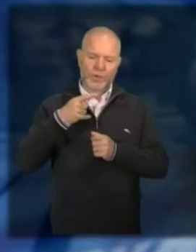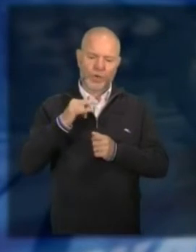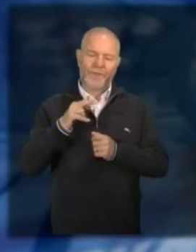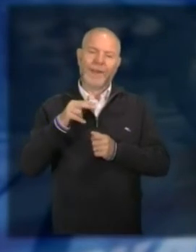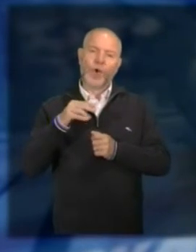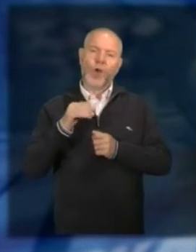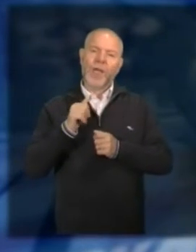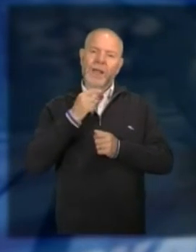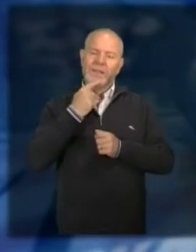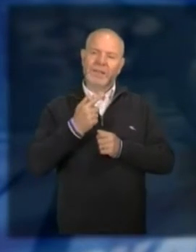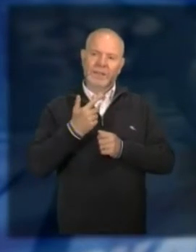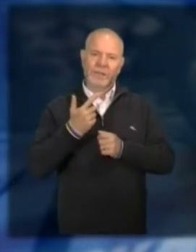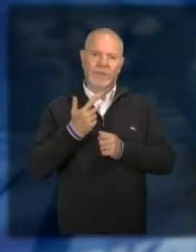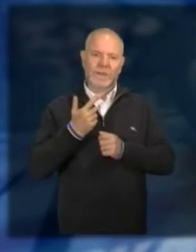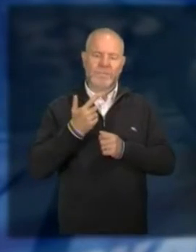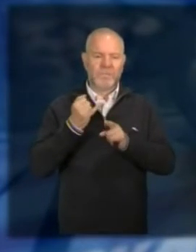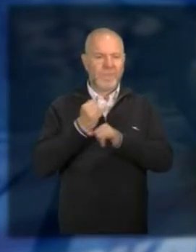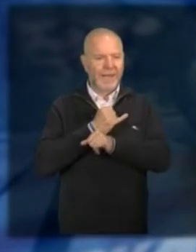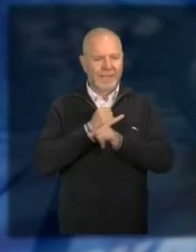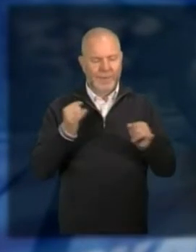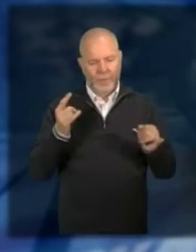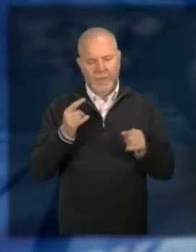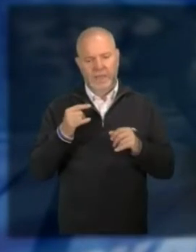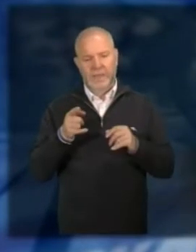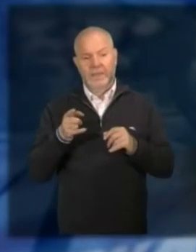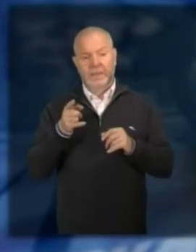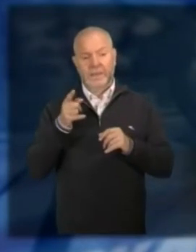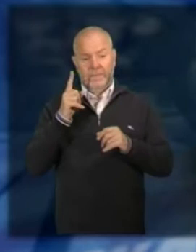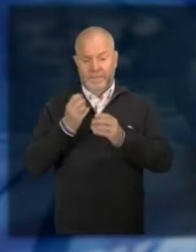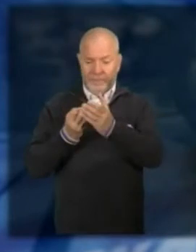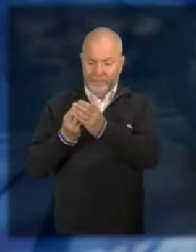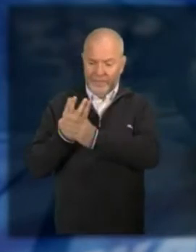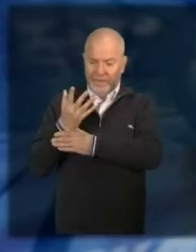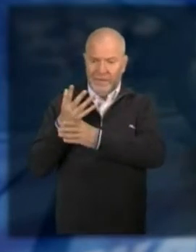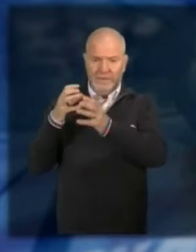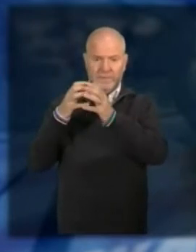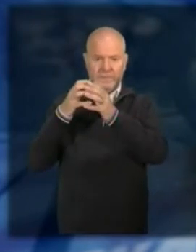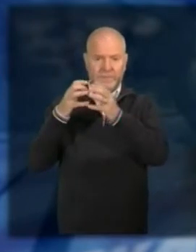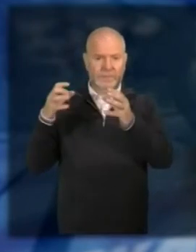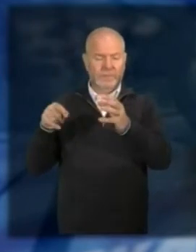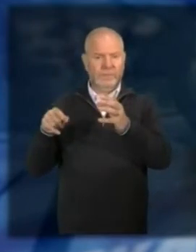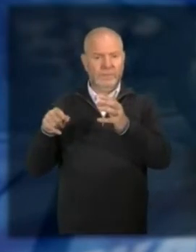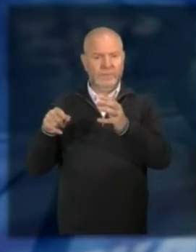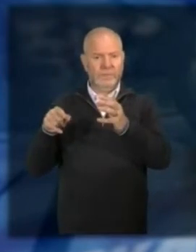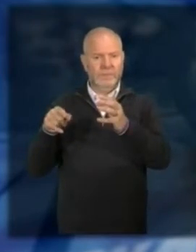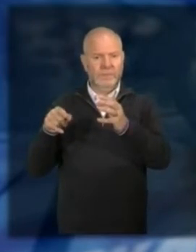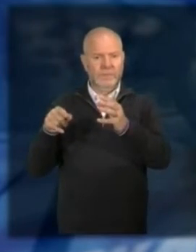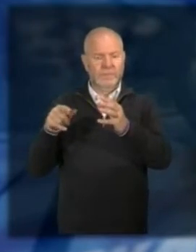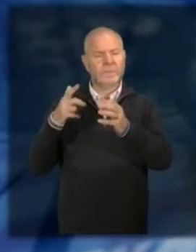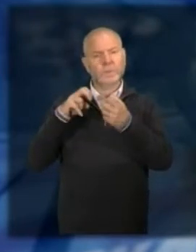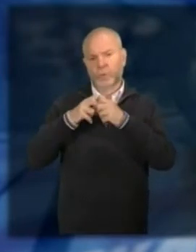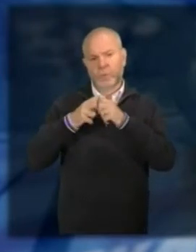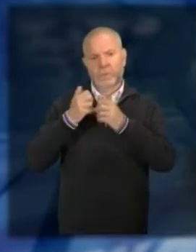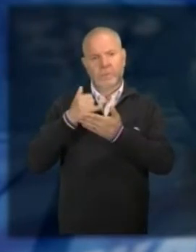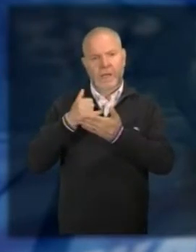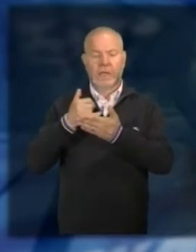per spiegare nel dettaglio l'operazione. La società che si sta occupando della costruzione del fabbricato tramite la finanza del progetto aveva avuto dei problemi con le banche,